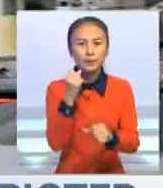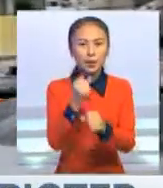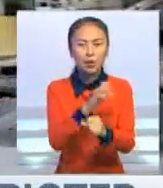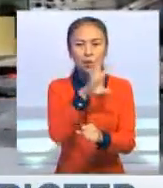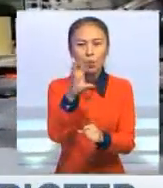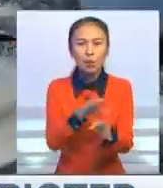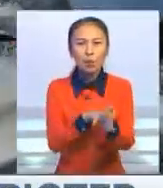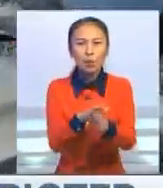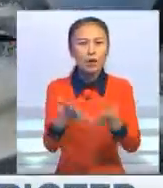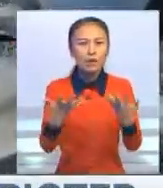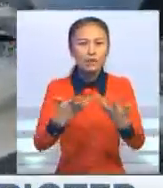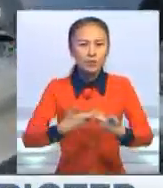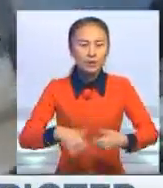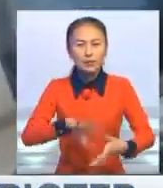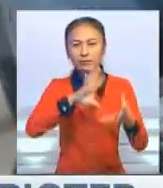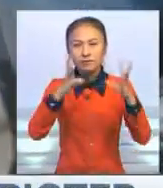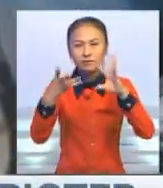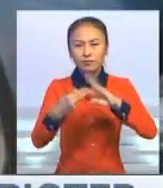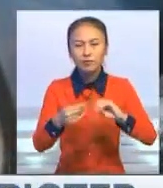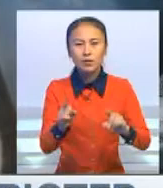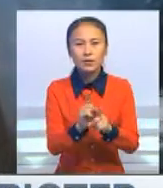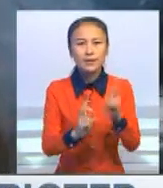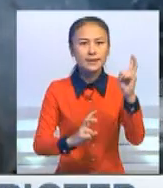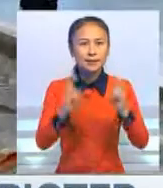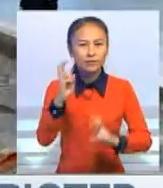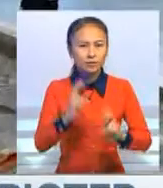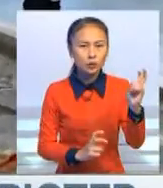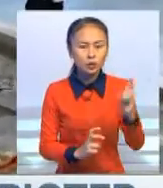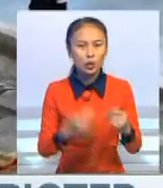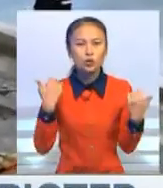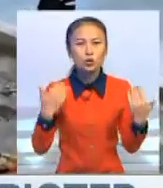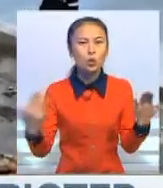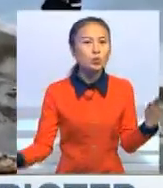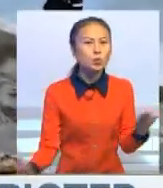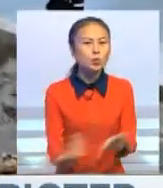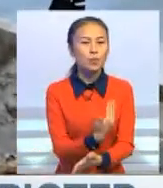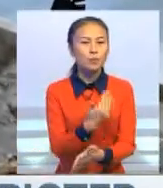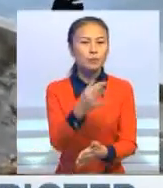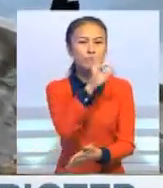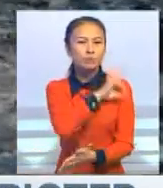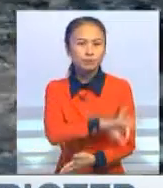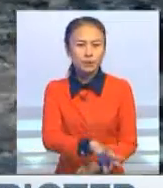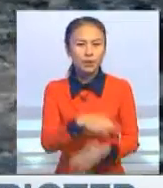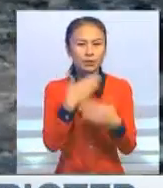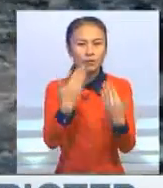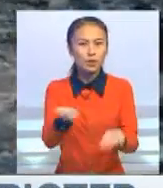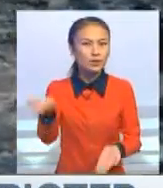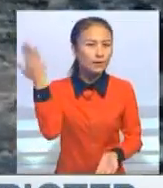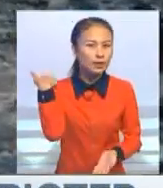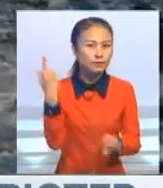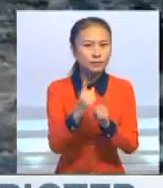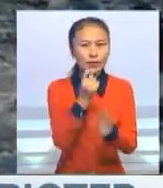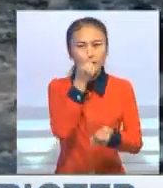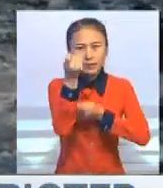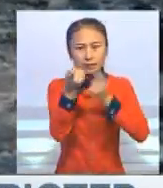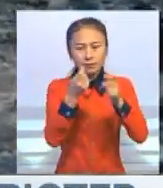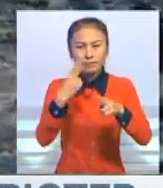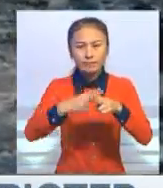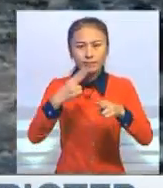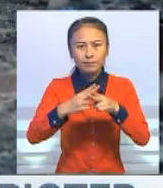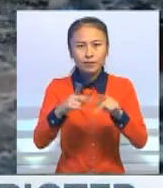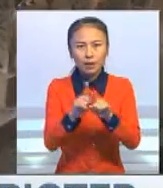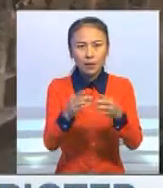толықтай автоматтандырылған өз алдына дербес зауыт саналады. Жаңа өндірістің тиімділігі мынада. Бұрын ұсақ рудаларды балқыту